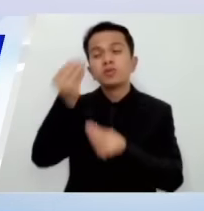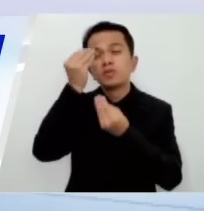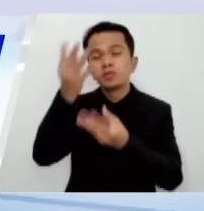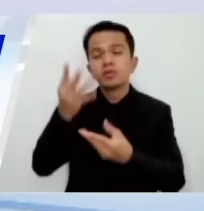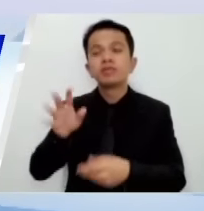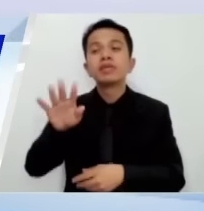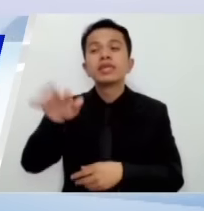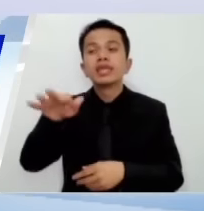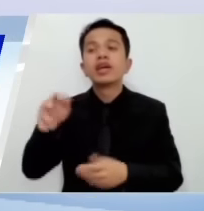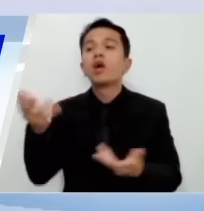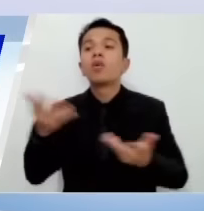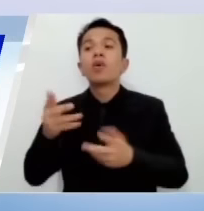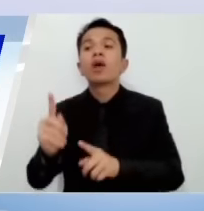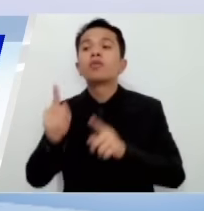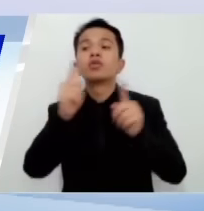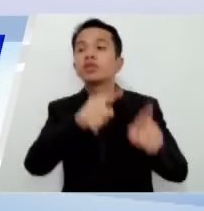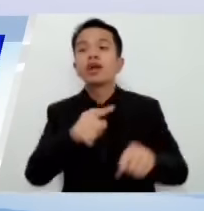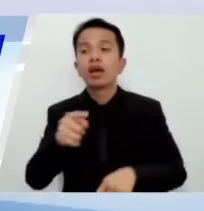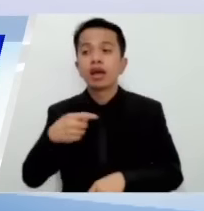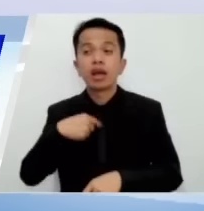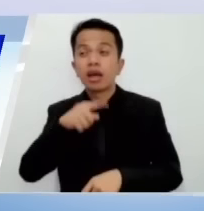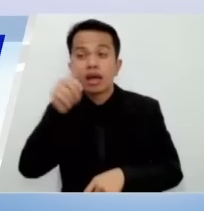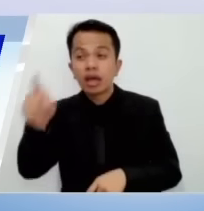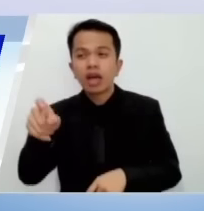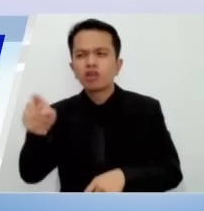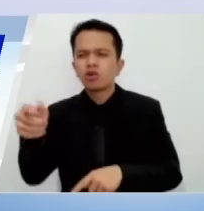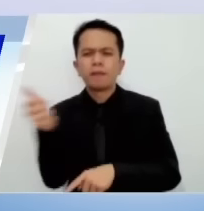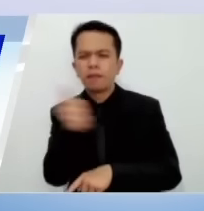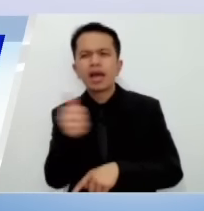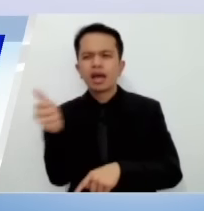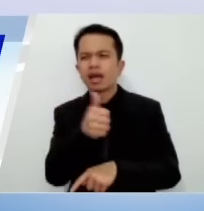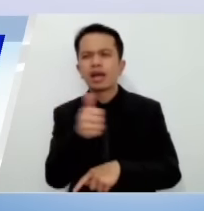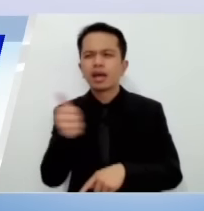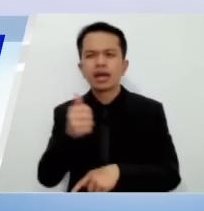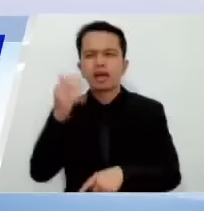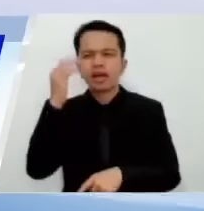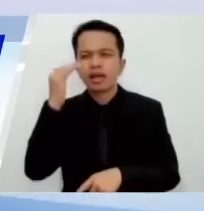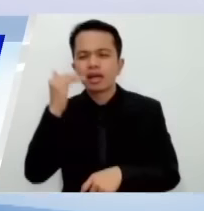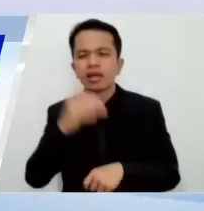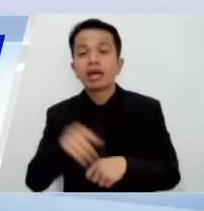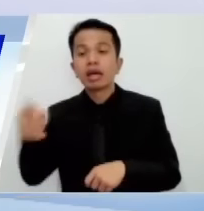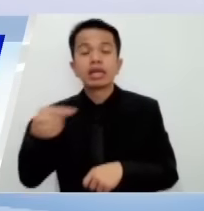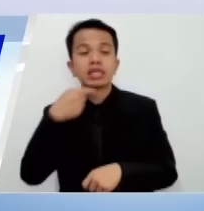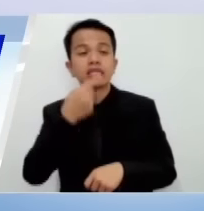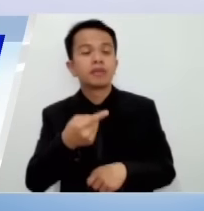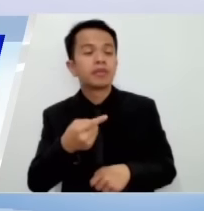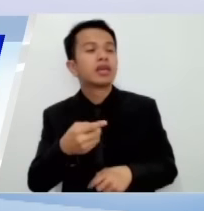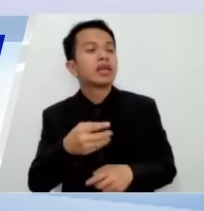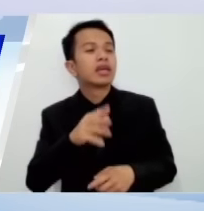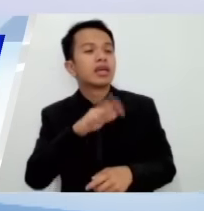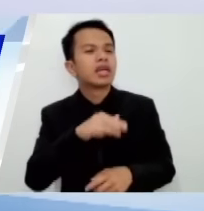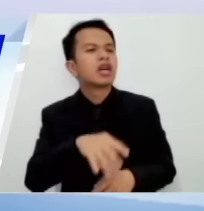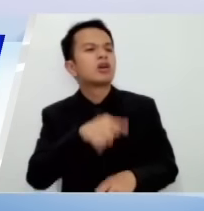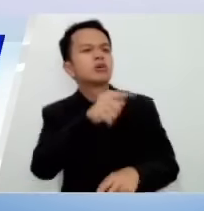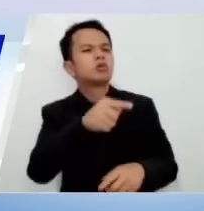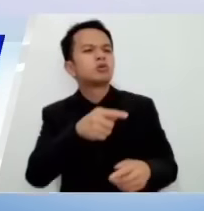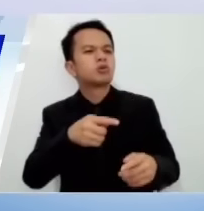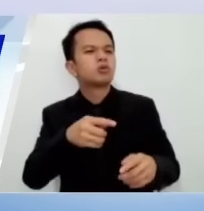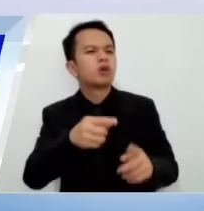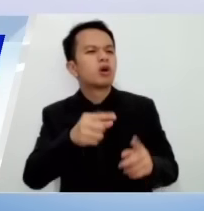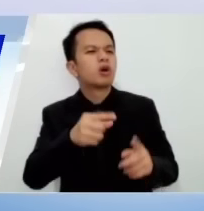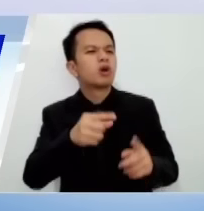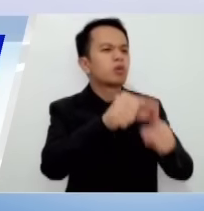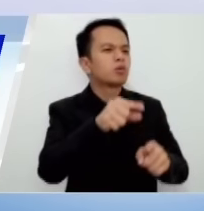po tayo pupunta pabalik-balik po kasi tayo sabi niya saakin sir Ba't moo kailangan